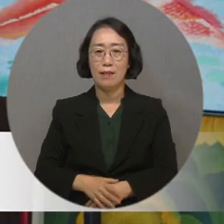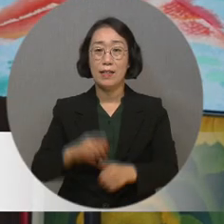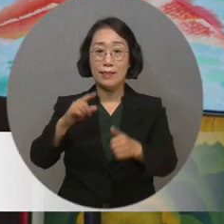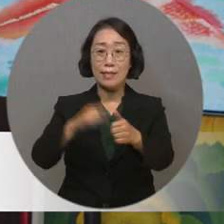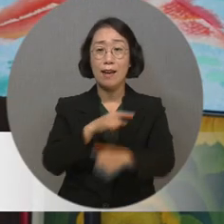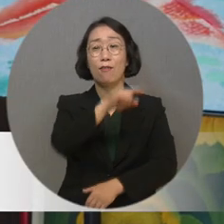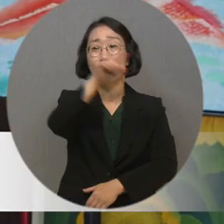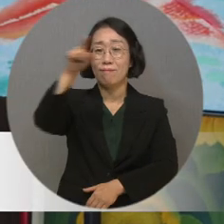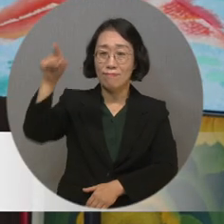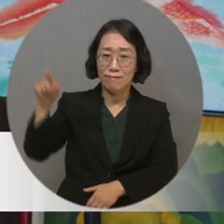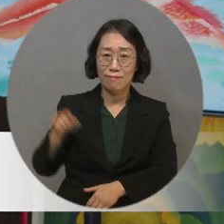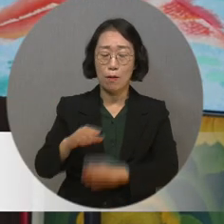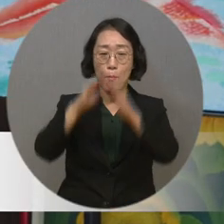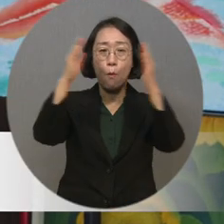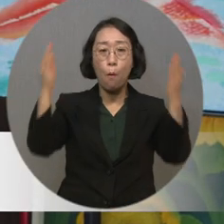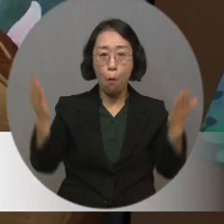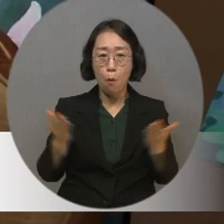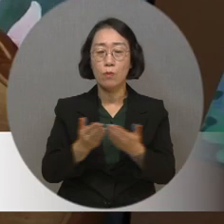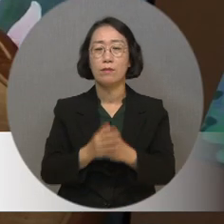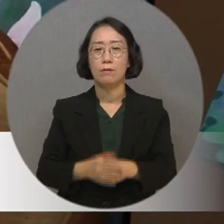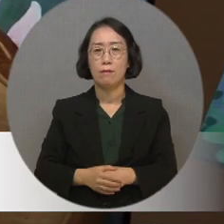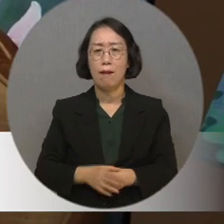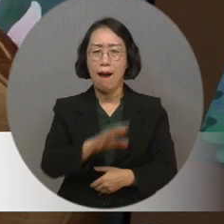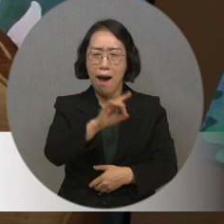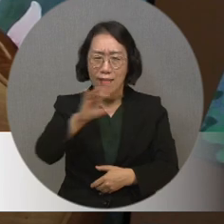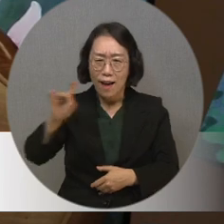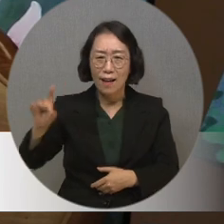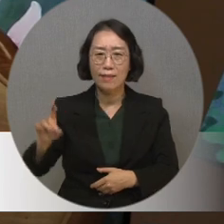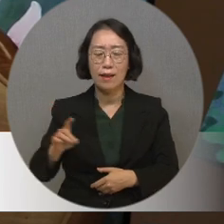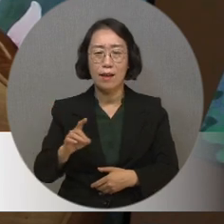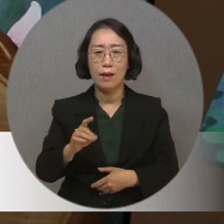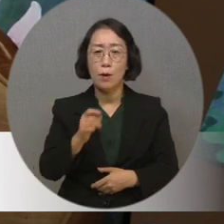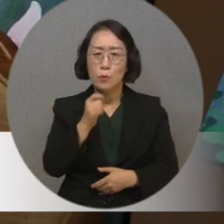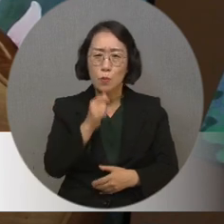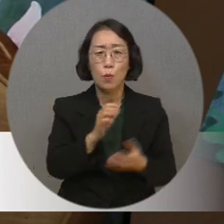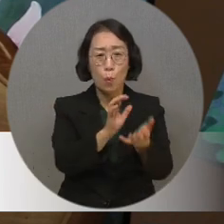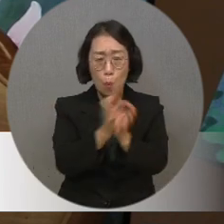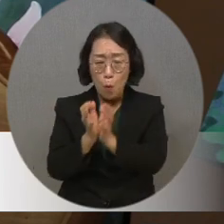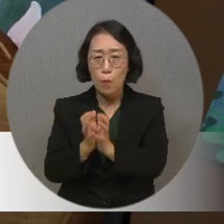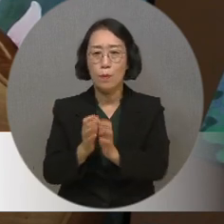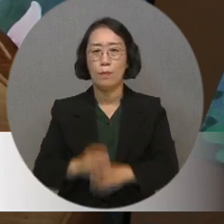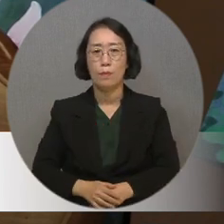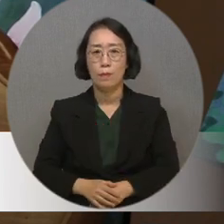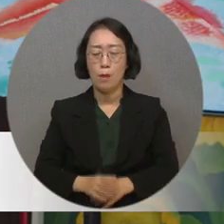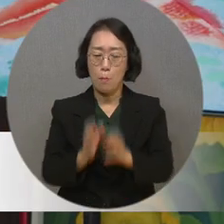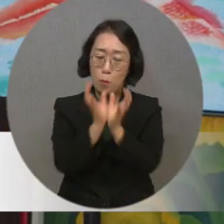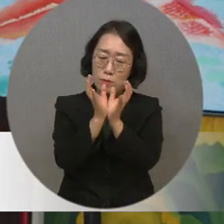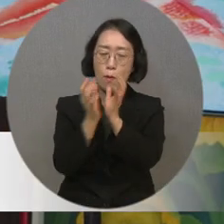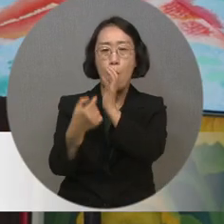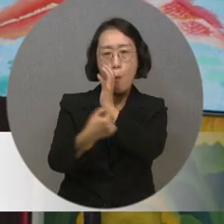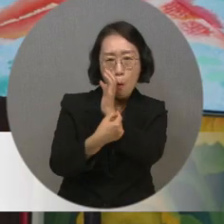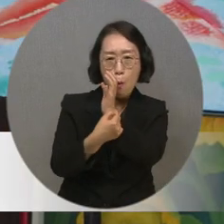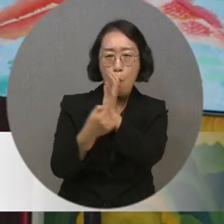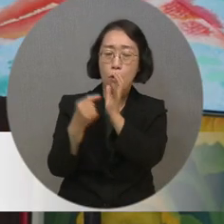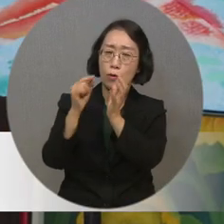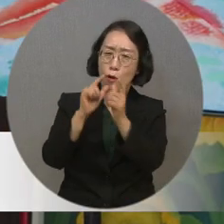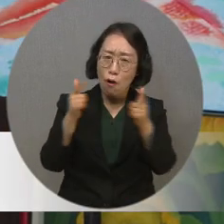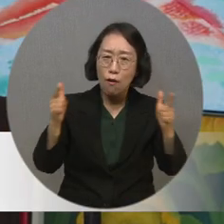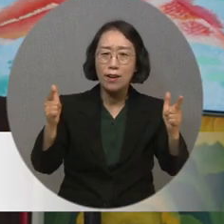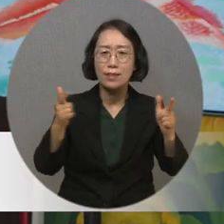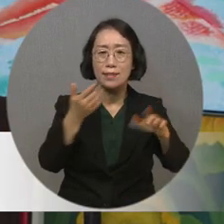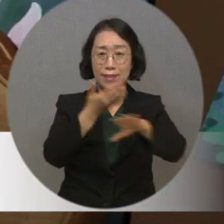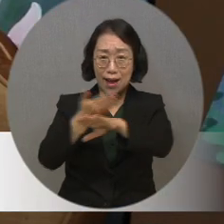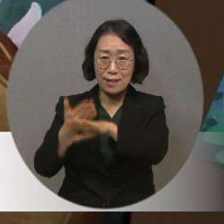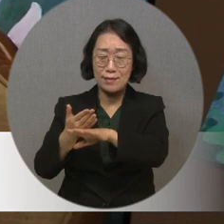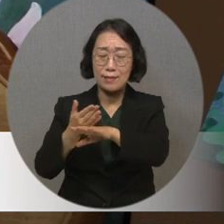속에서는 모든 것이 전부 그 작은 꽃이라도 다 꽃과 꽃들과 꽃받침이 자기대로 개성을 가지고